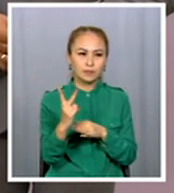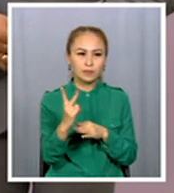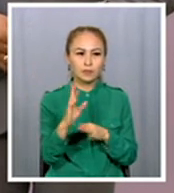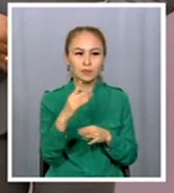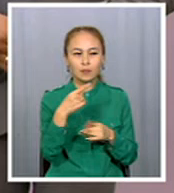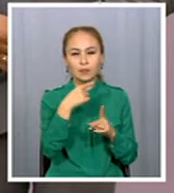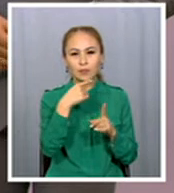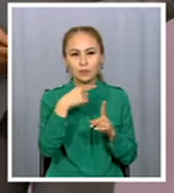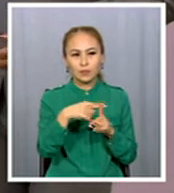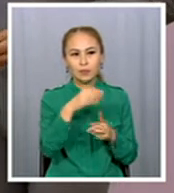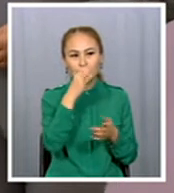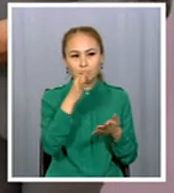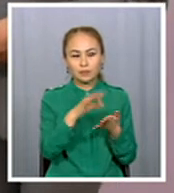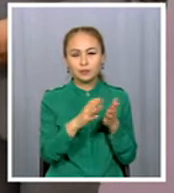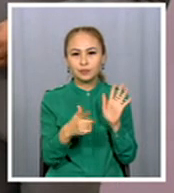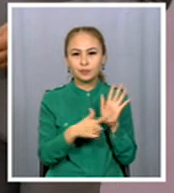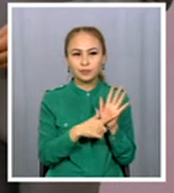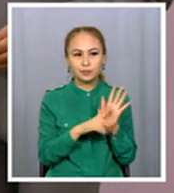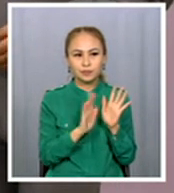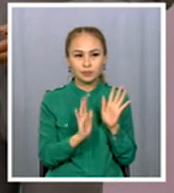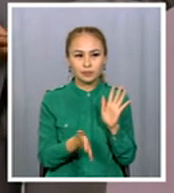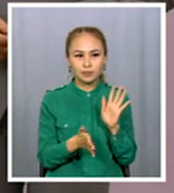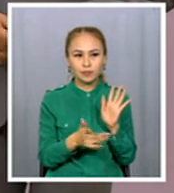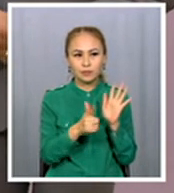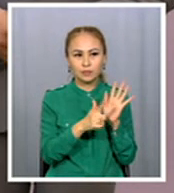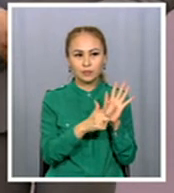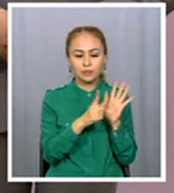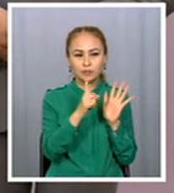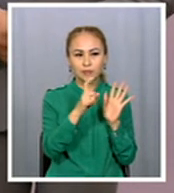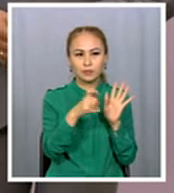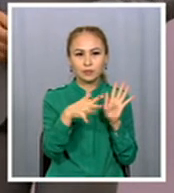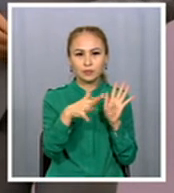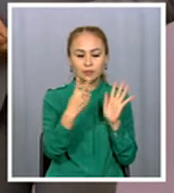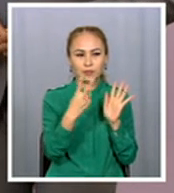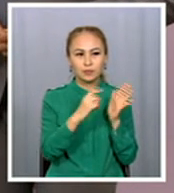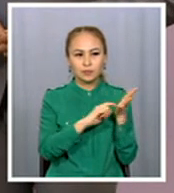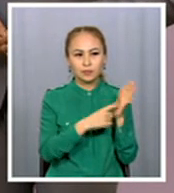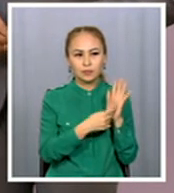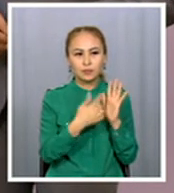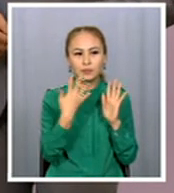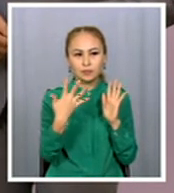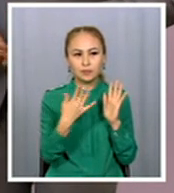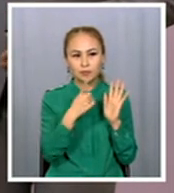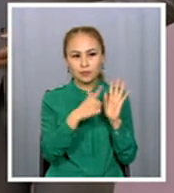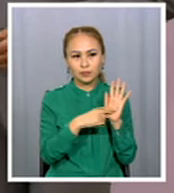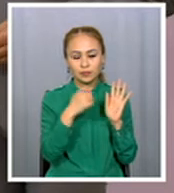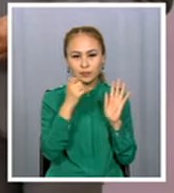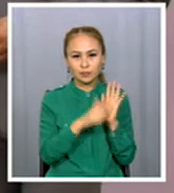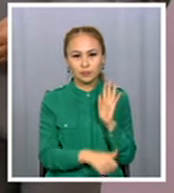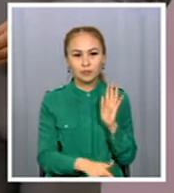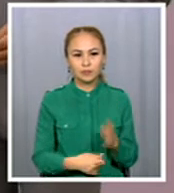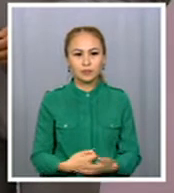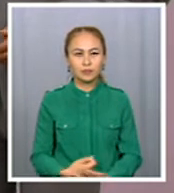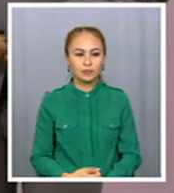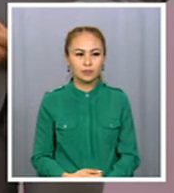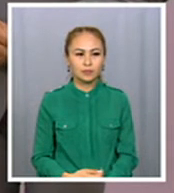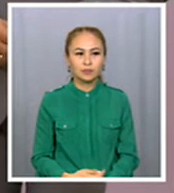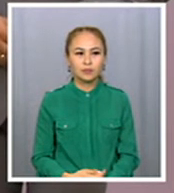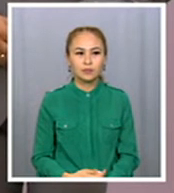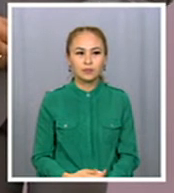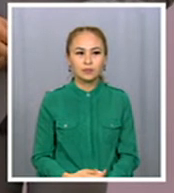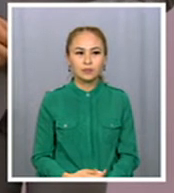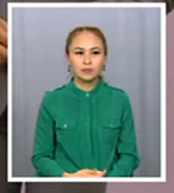қосындының мәні 7-ге тең болады. Демек, 152 мен 5-тің көбейтіндісі 760-ға